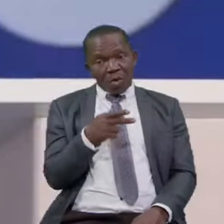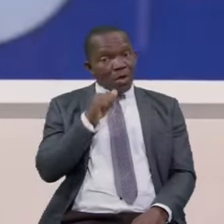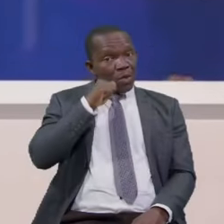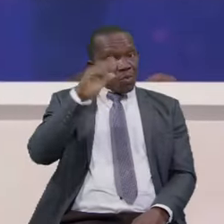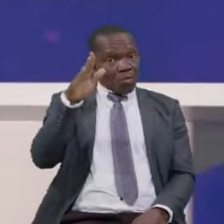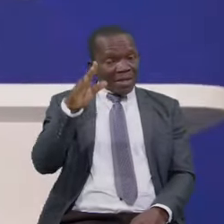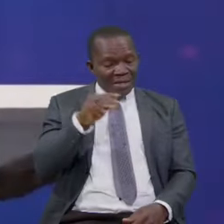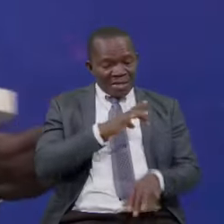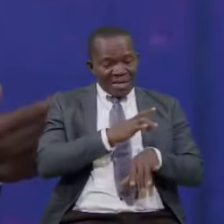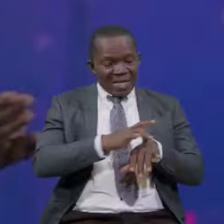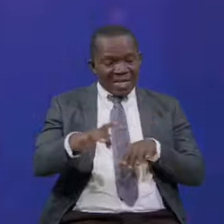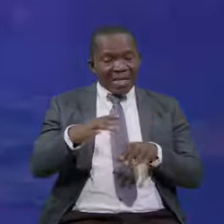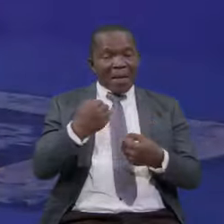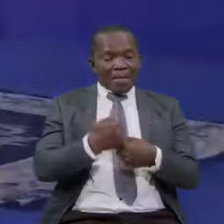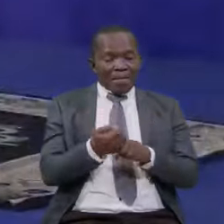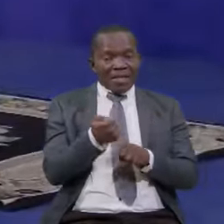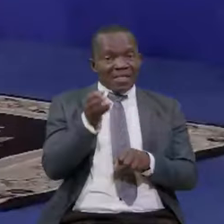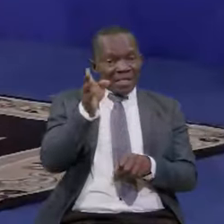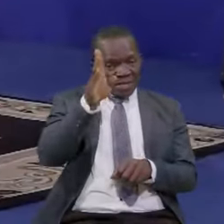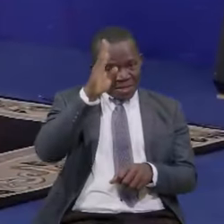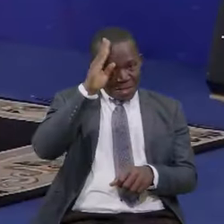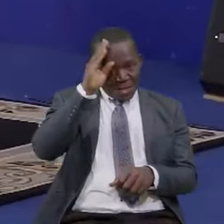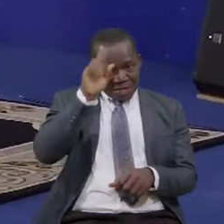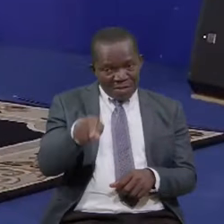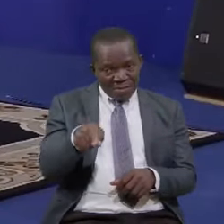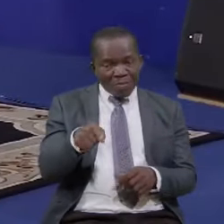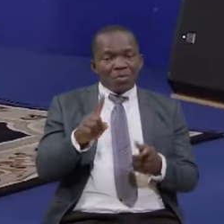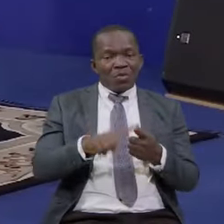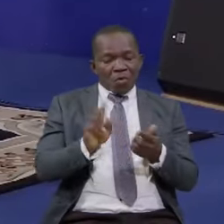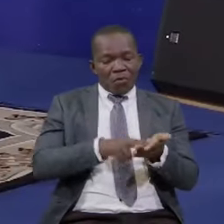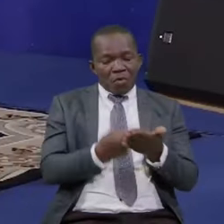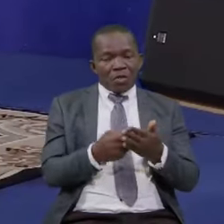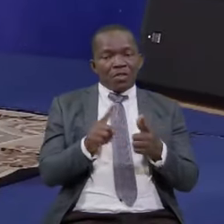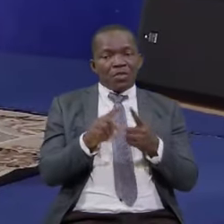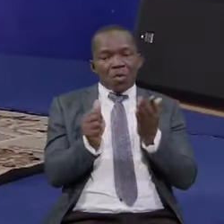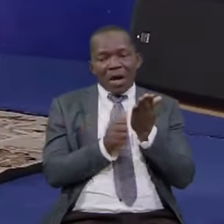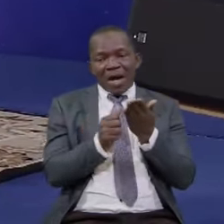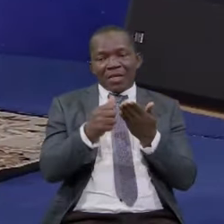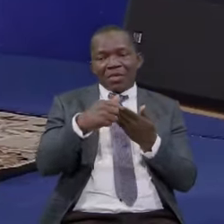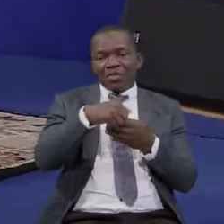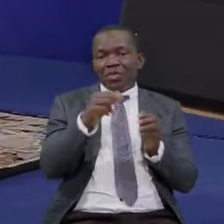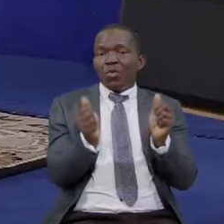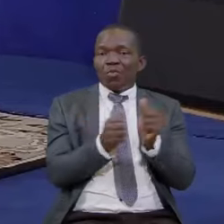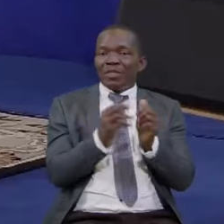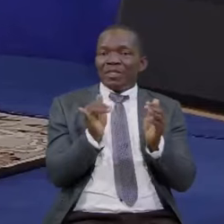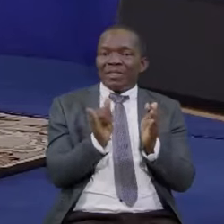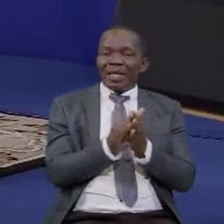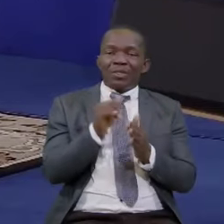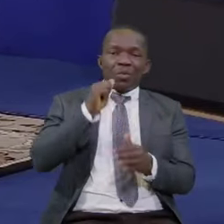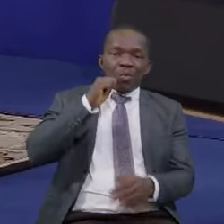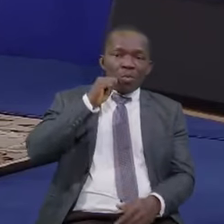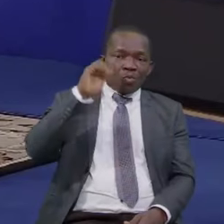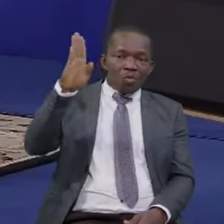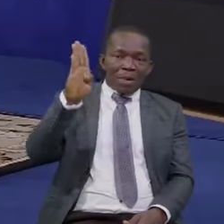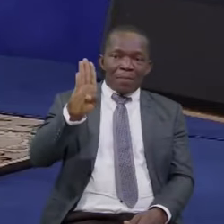maintenant et le monsieur prophète qui prennent la femme et il la déshabille et il est en train de laver la femme au